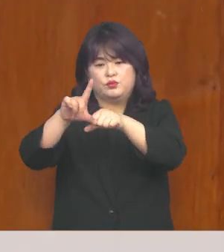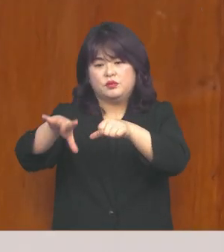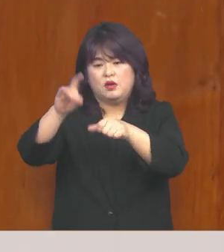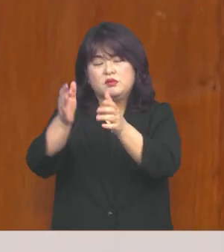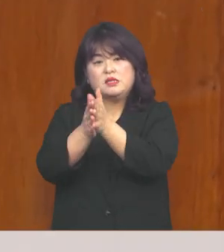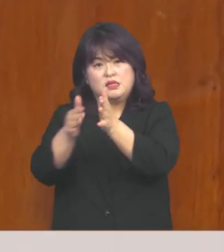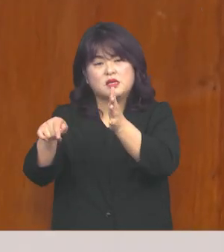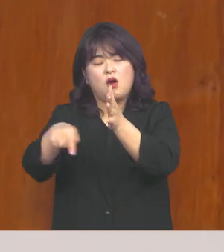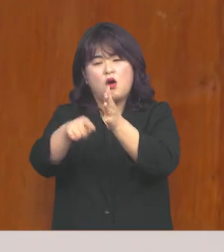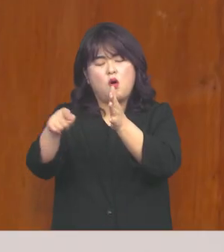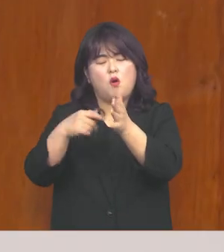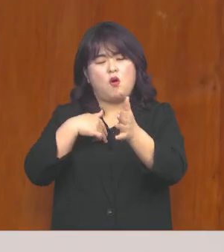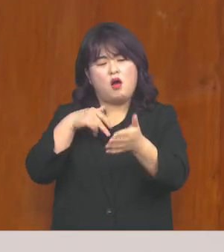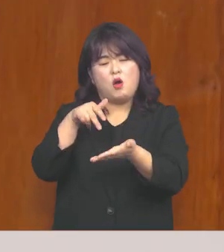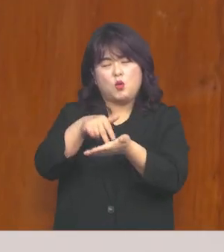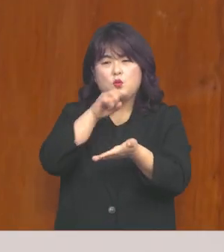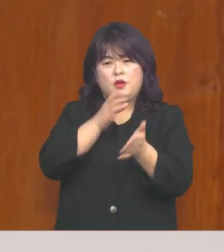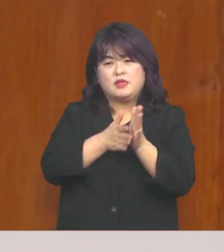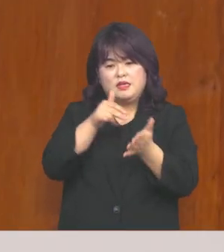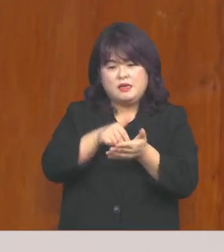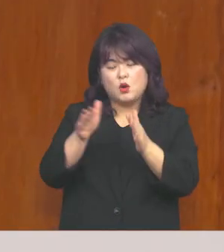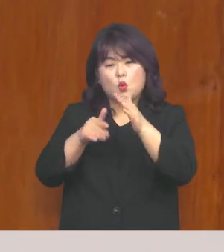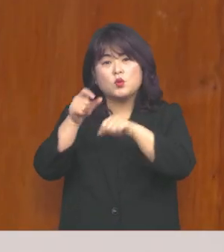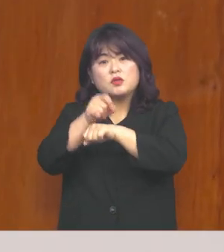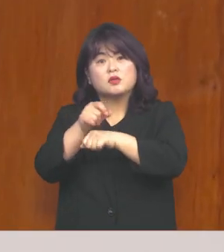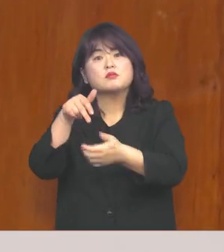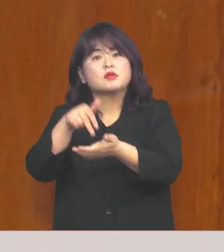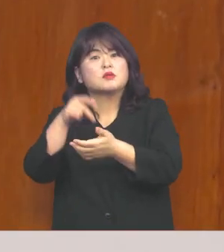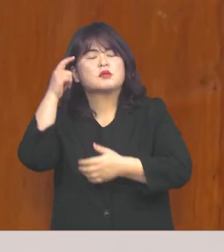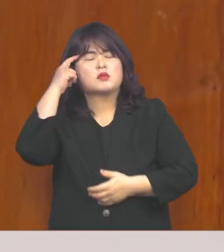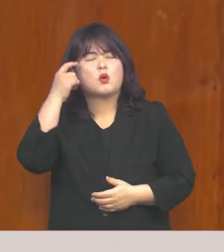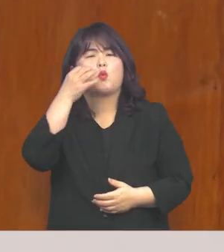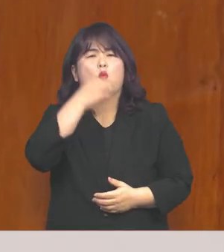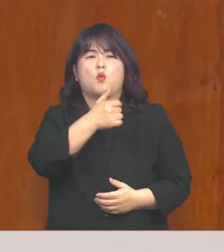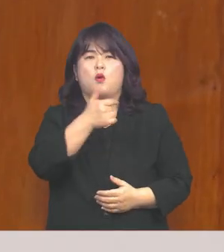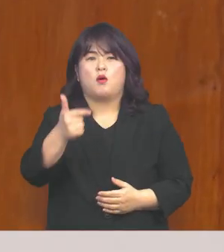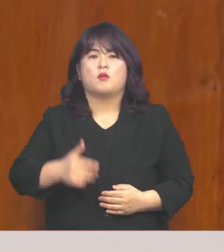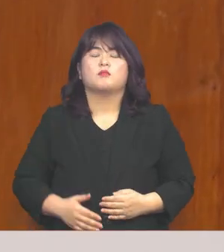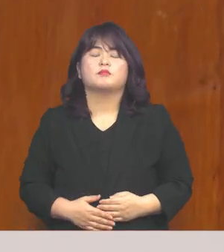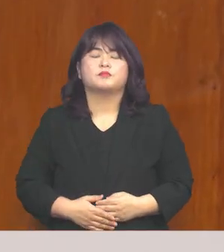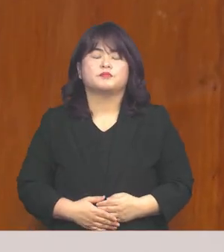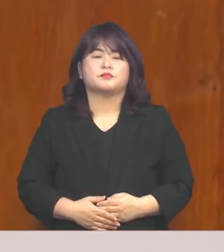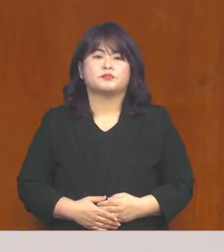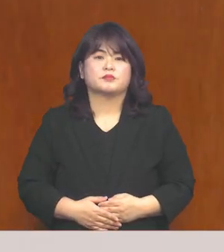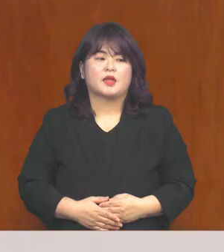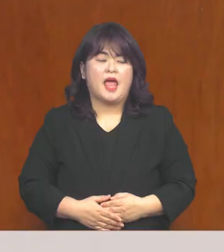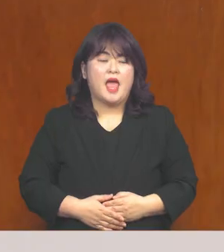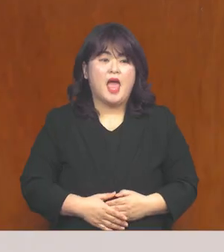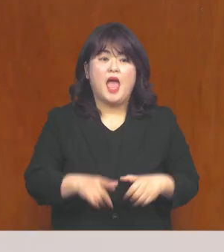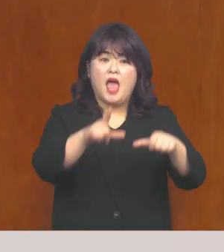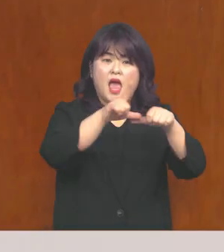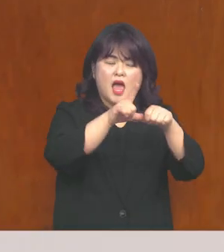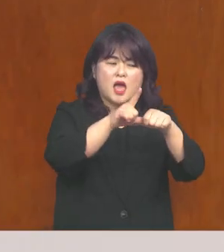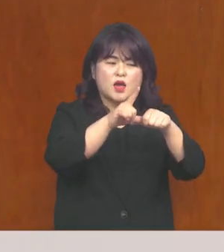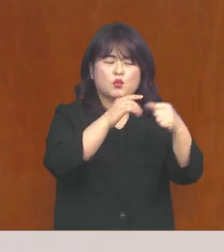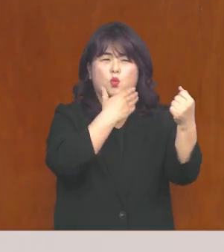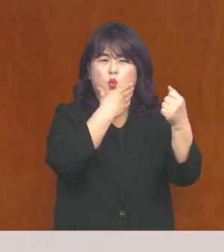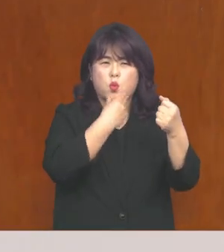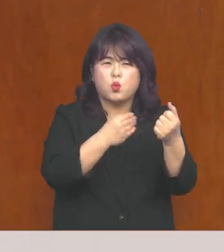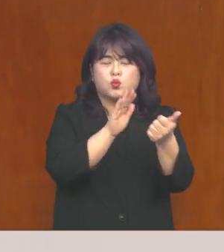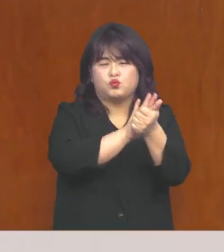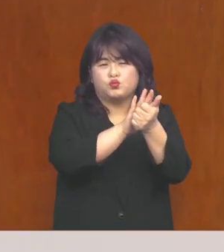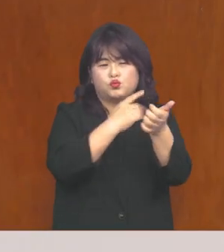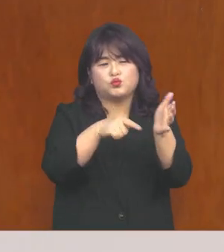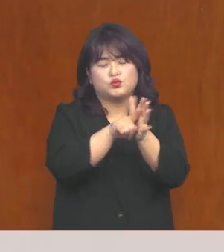되고 있어서 저도 또 우리 시의 공직자들도 매우 보람을 느끼고 있습니다. 에너지 복지를 누리실